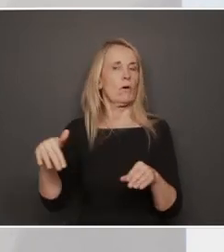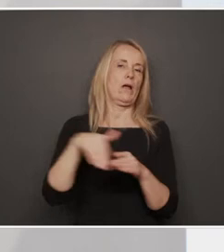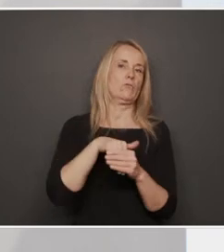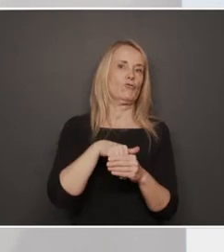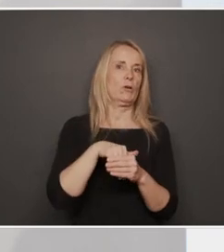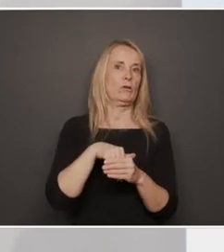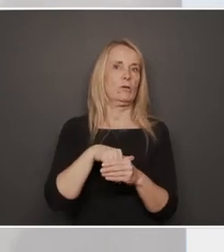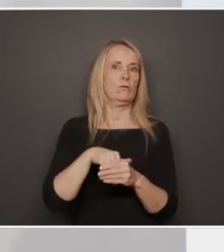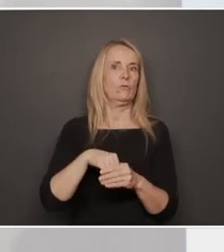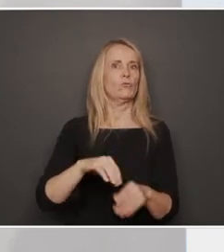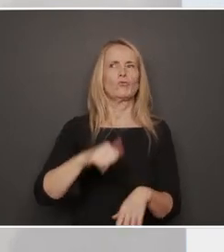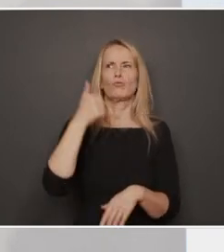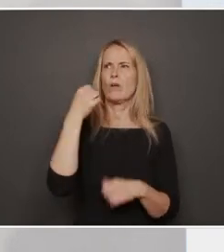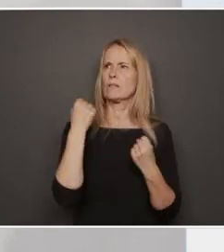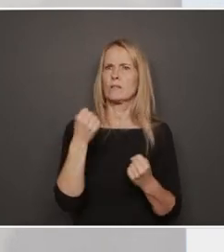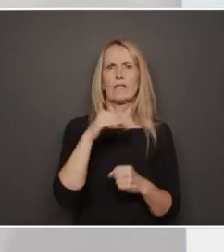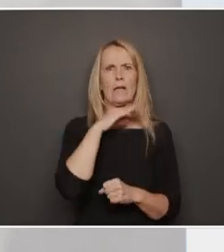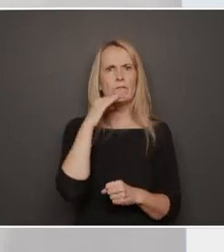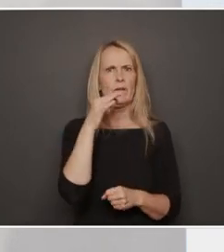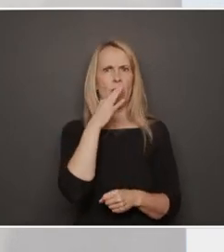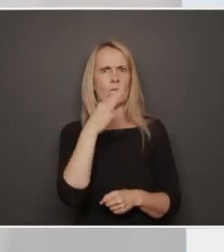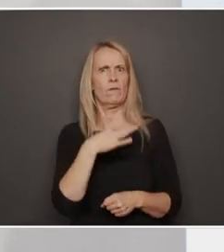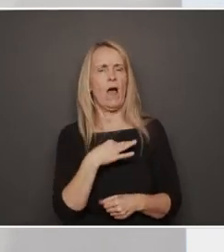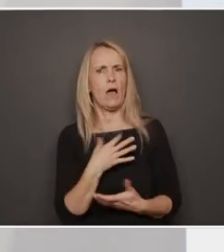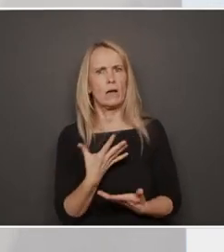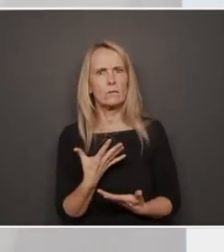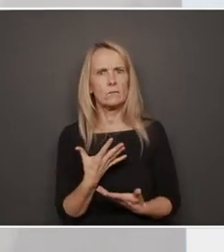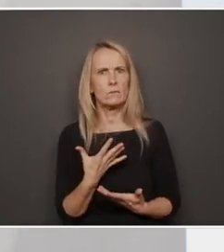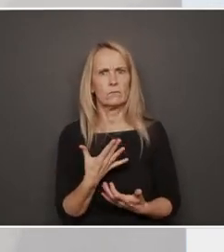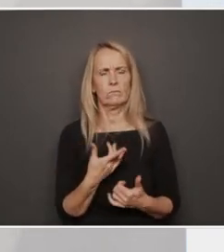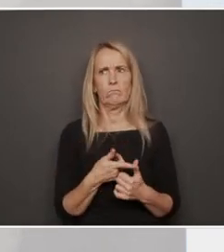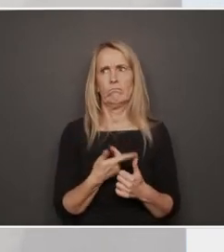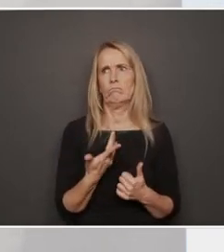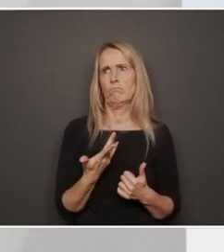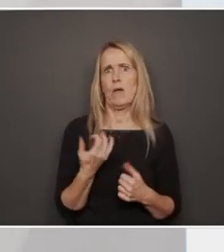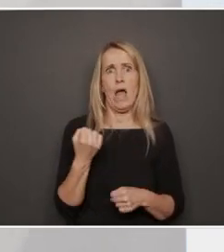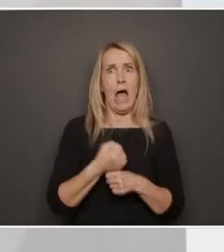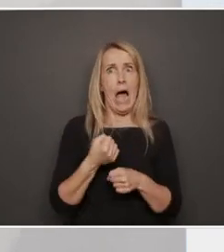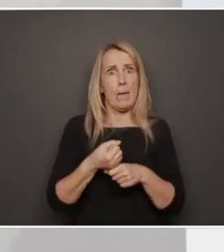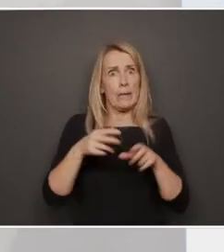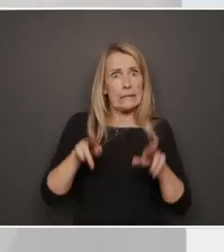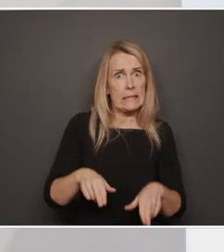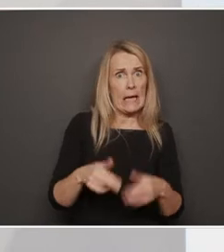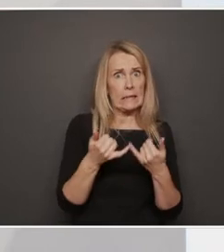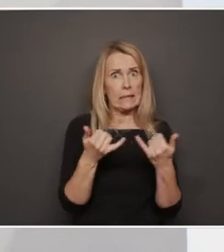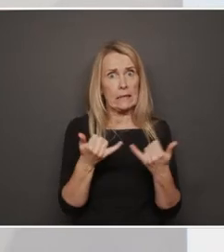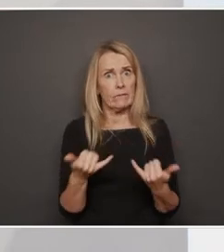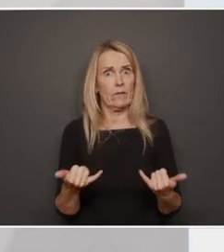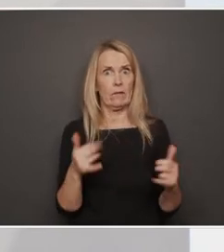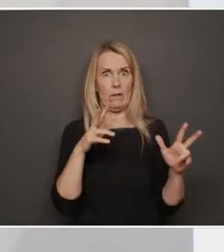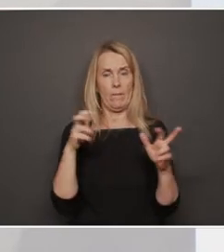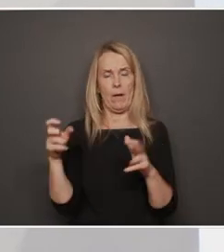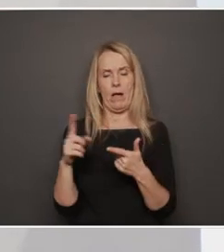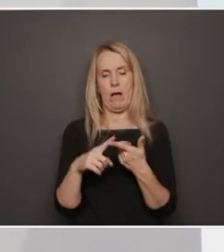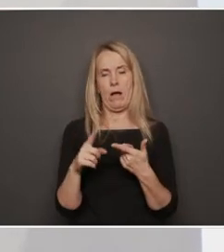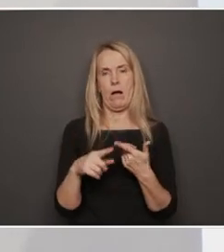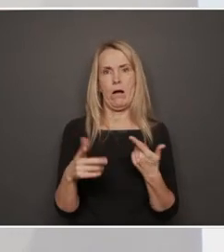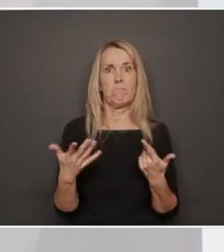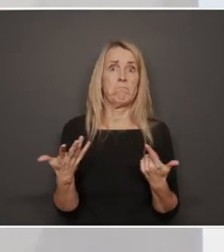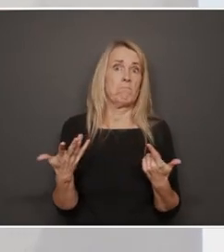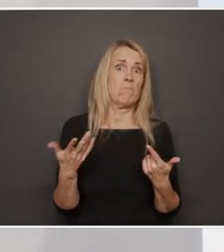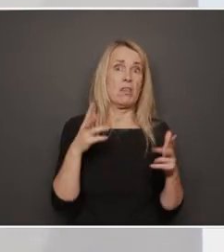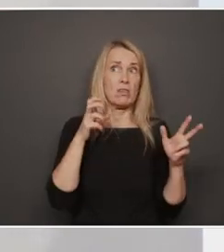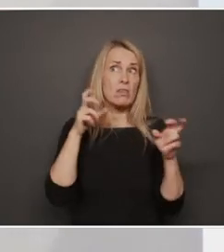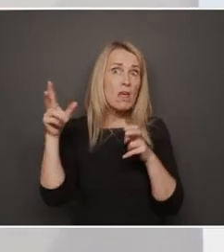zu Beginn sehr viele Fragen. Da sind unter Umständen arbeitsrechtliche Themen zu klären. Es sind Fragen